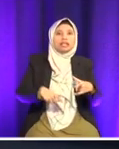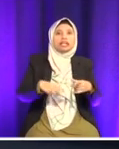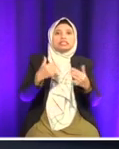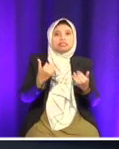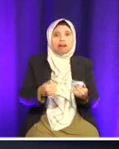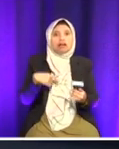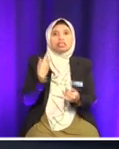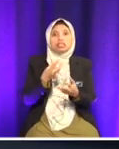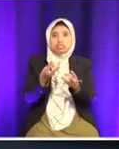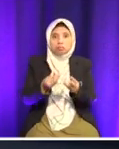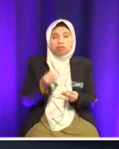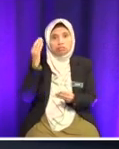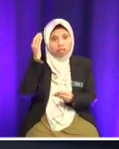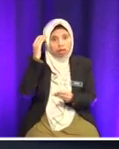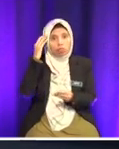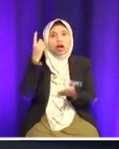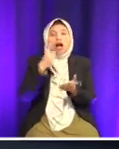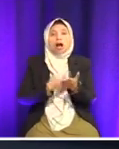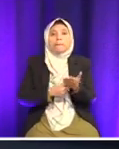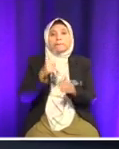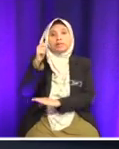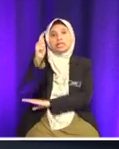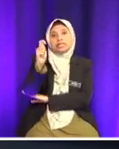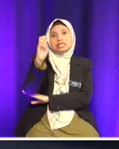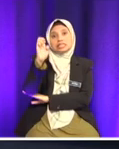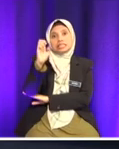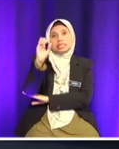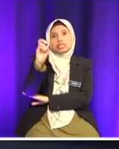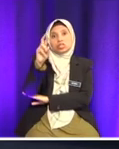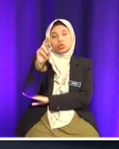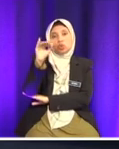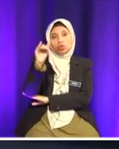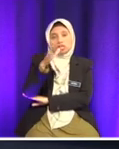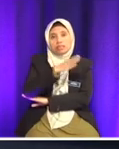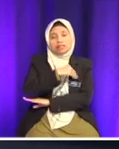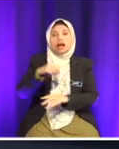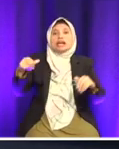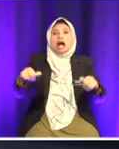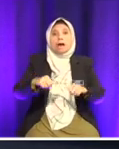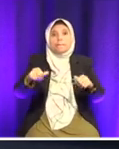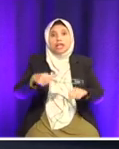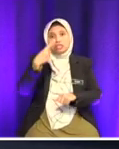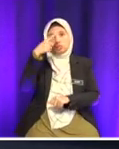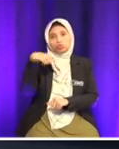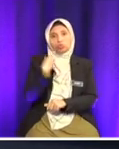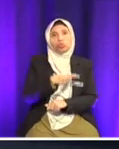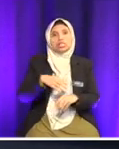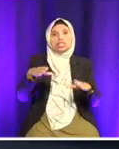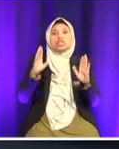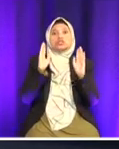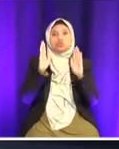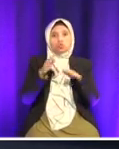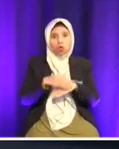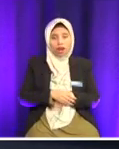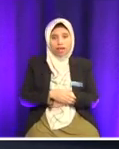teori dan Amali untuk kita tunaikan salat tahajud sebab ada orang dah tahu tapi setengah dari kita tak